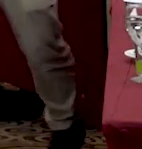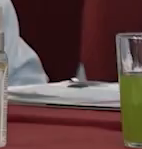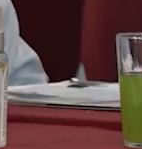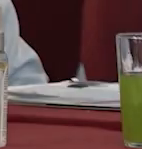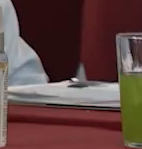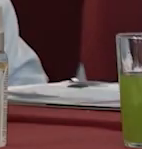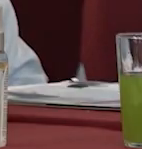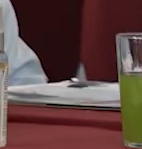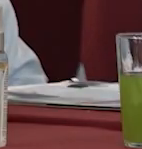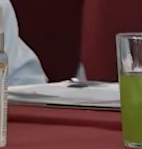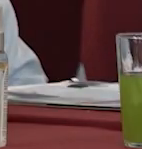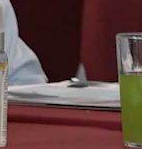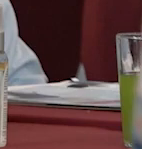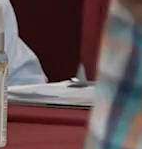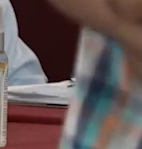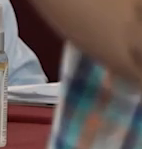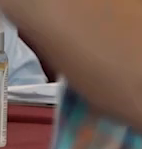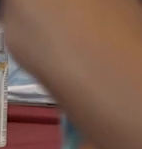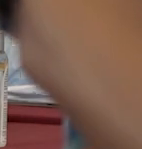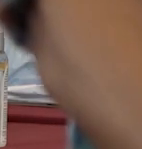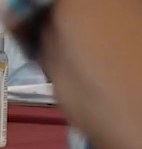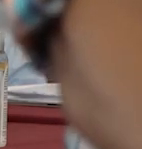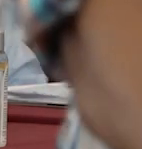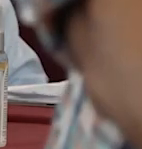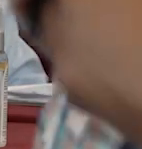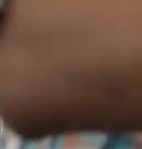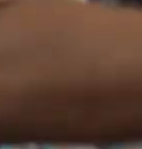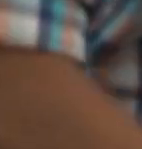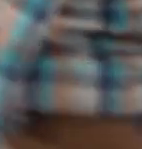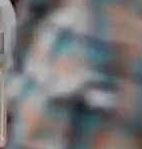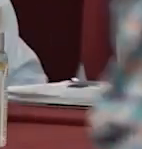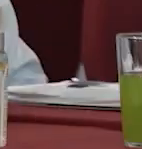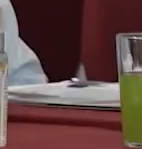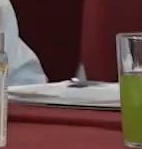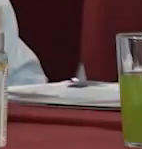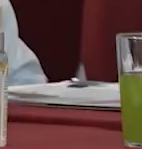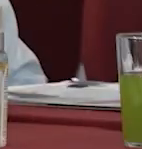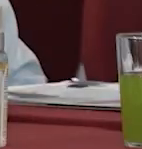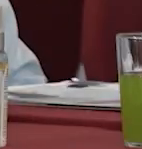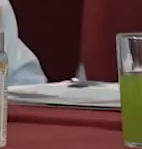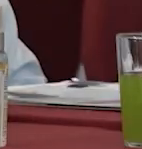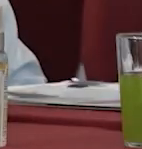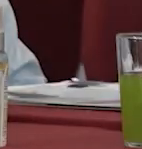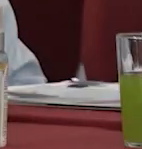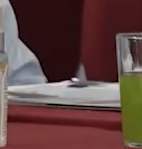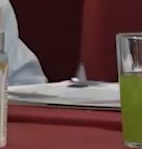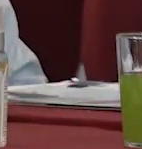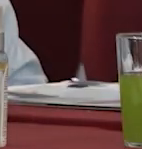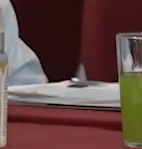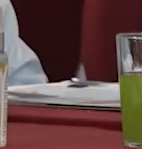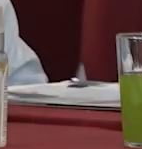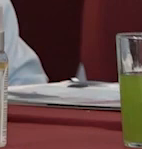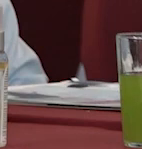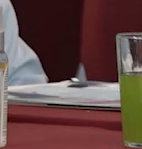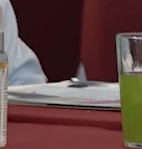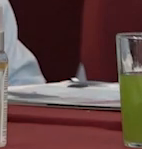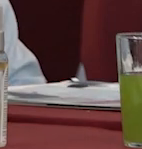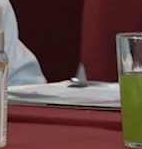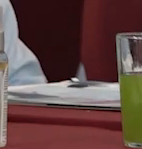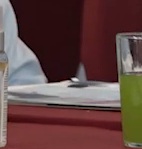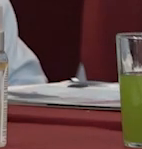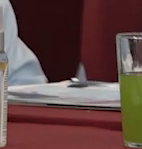Oh yang paling inget tuh eh yang kasih di Gunungkidul karena selebihnya kami berkolaborasi dengan teman-teman yang di pusat jadi memang